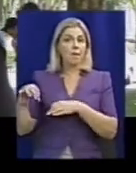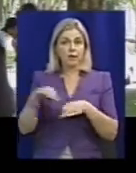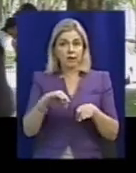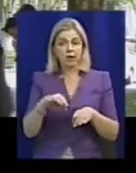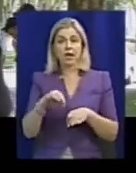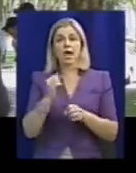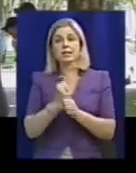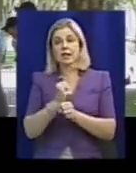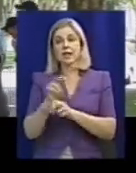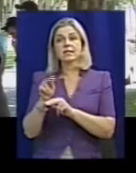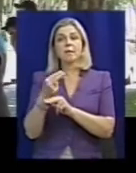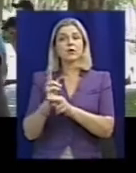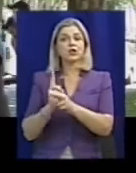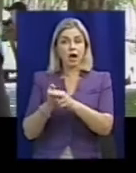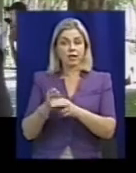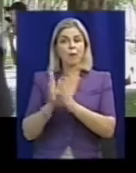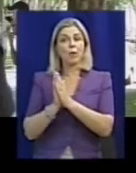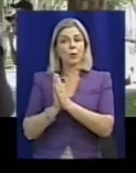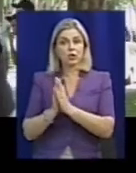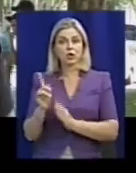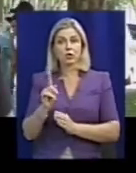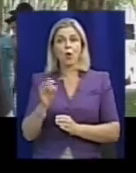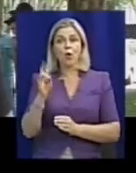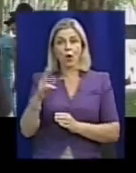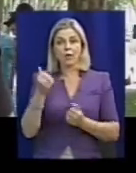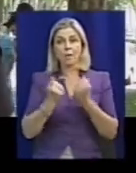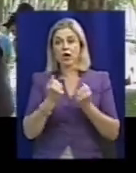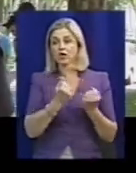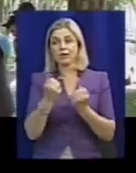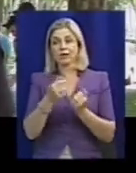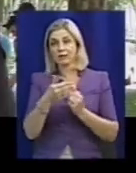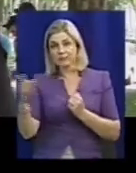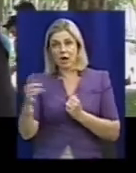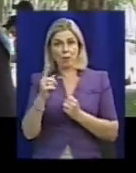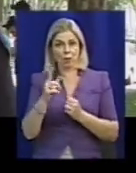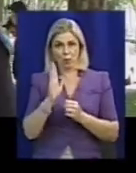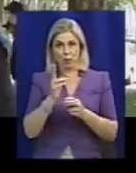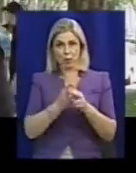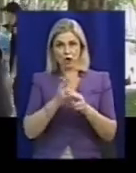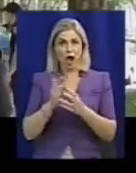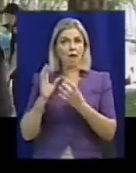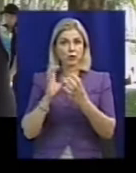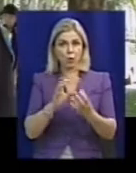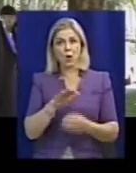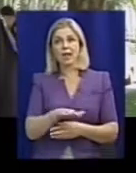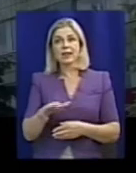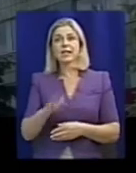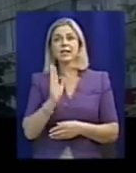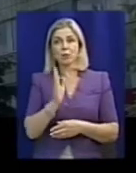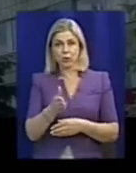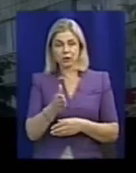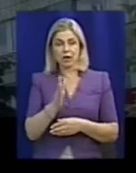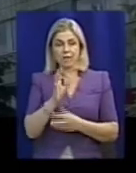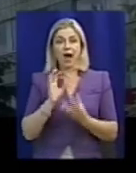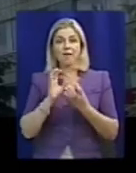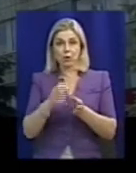Той зробив йому зауваження, попросив, щоб від'їхав. Також зараз під'їде автобус і будуть діти в